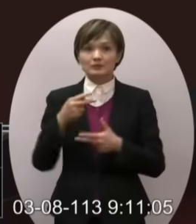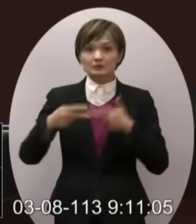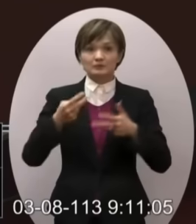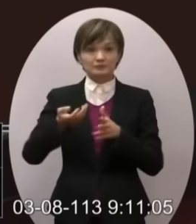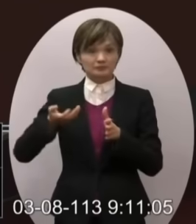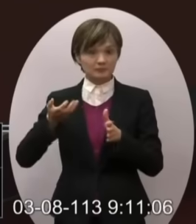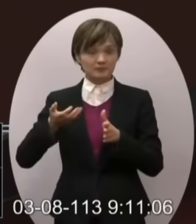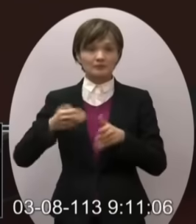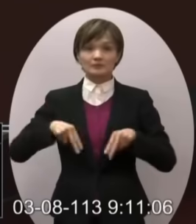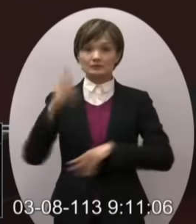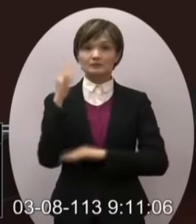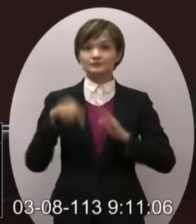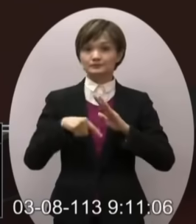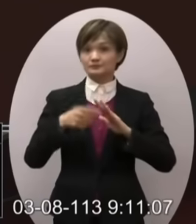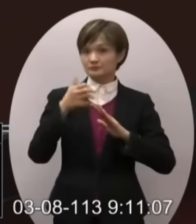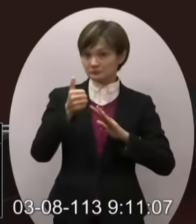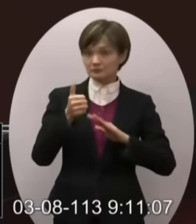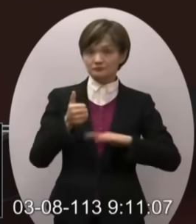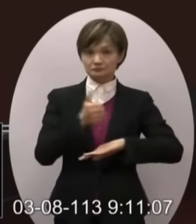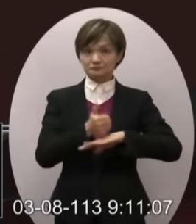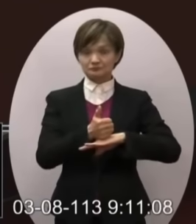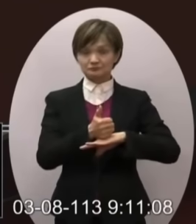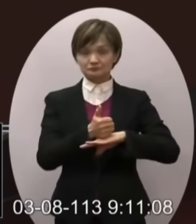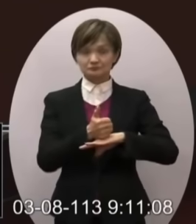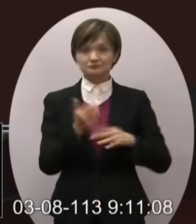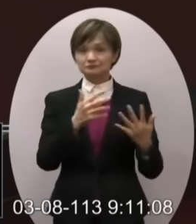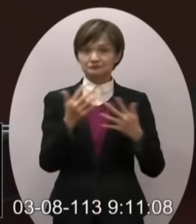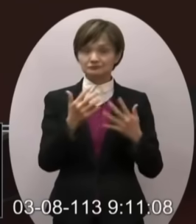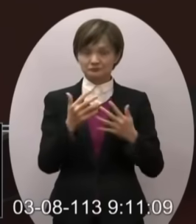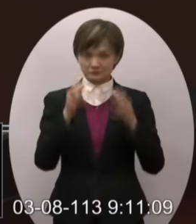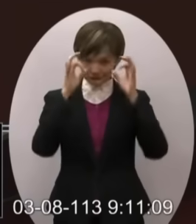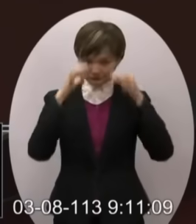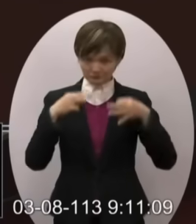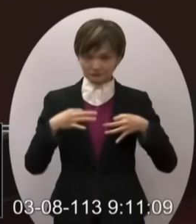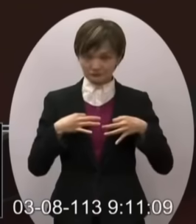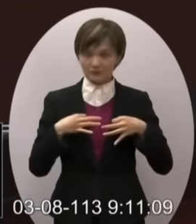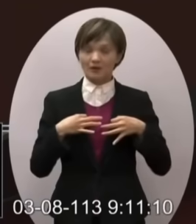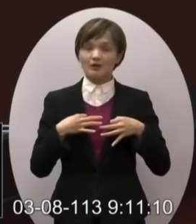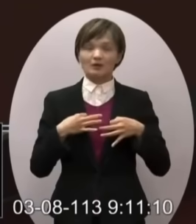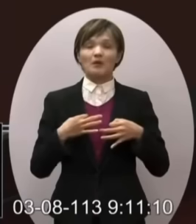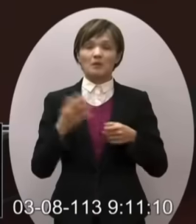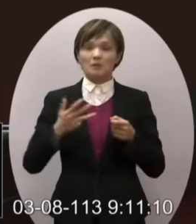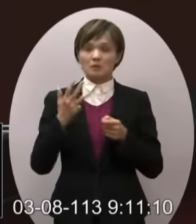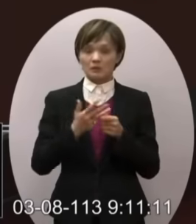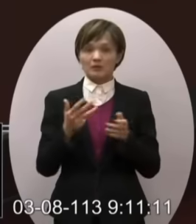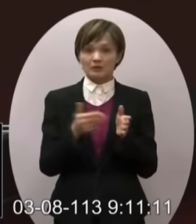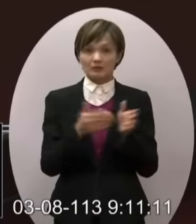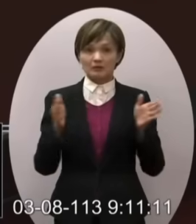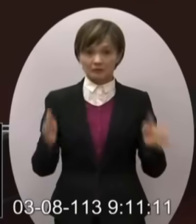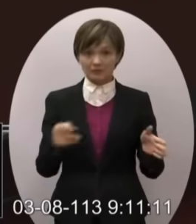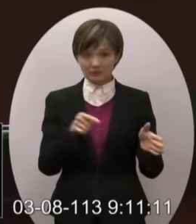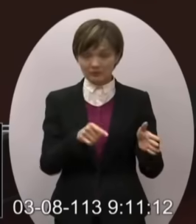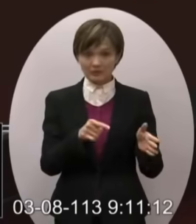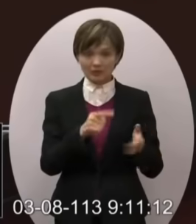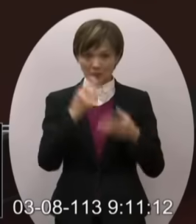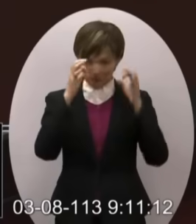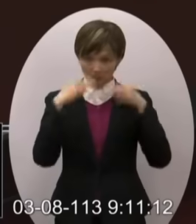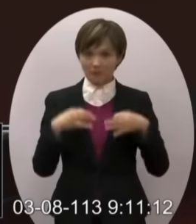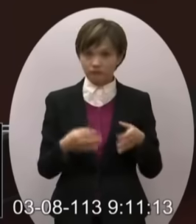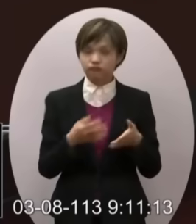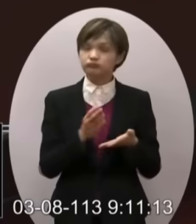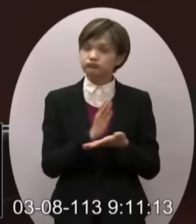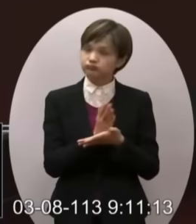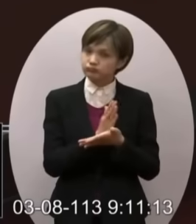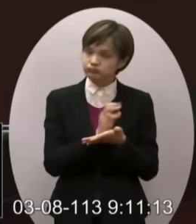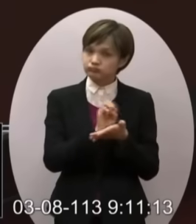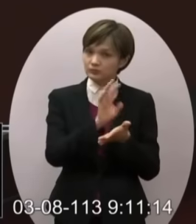得行政院长在这边做8年的食安总检讨报告的时候，当时书面报告写的信誓旦旦，过